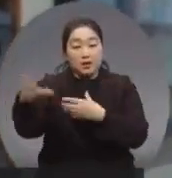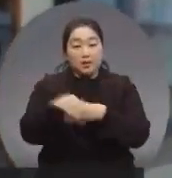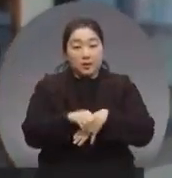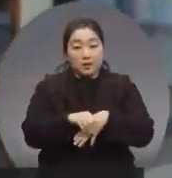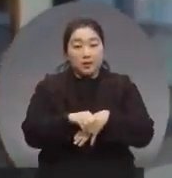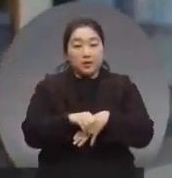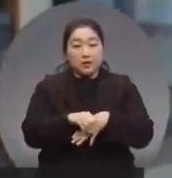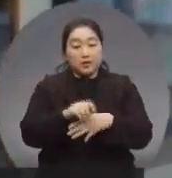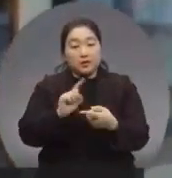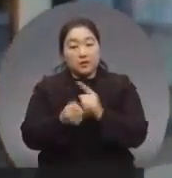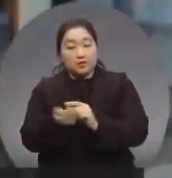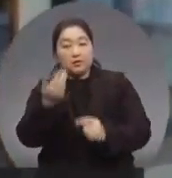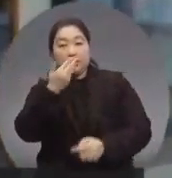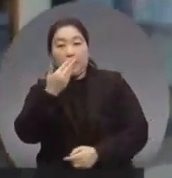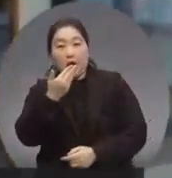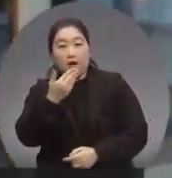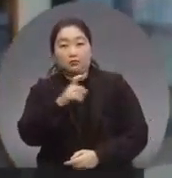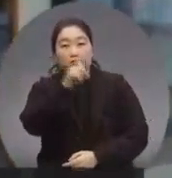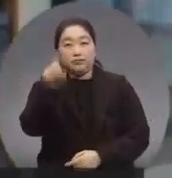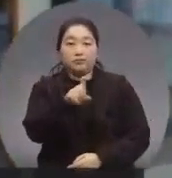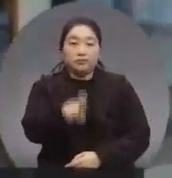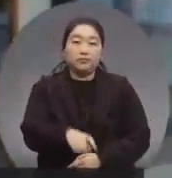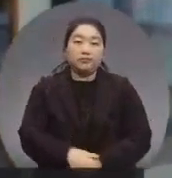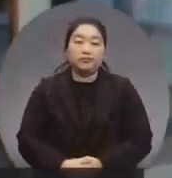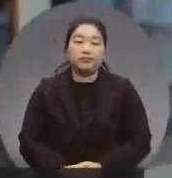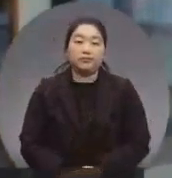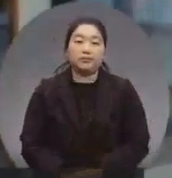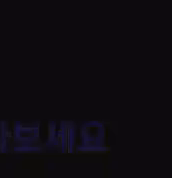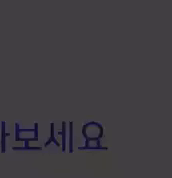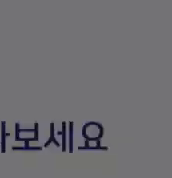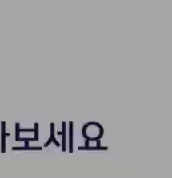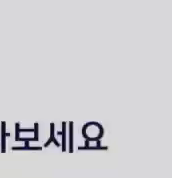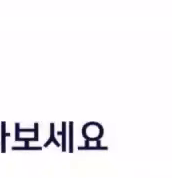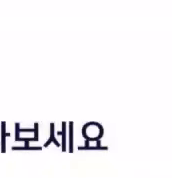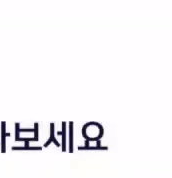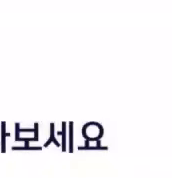기술이 과연 대체할 수 있을까요 MBC 뉴스 이채연입니다